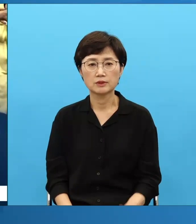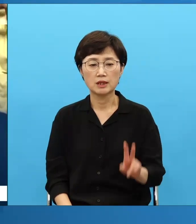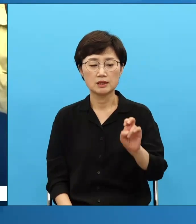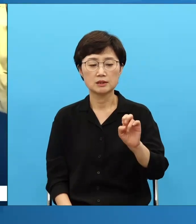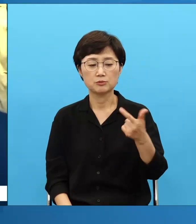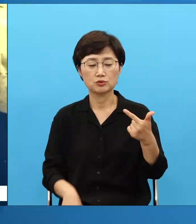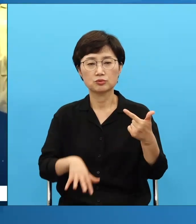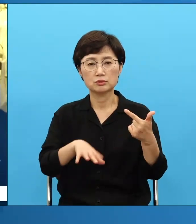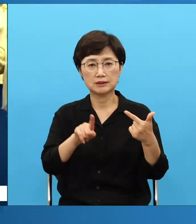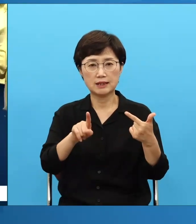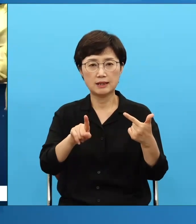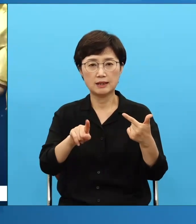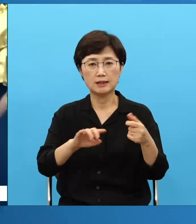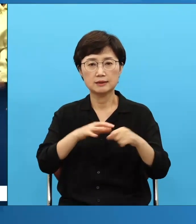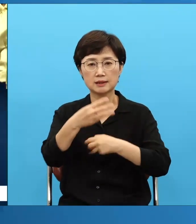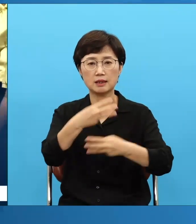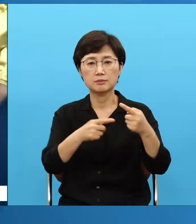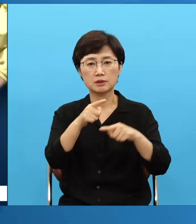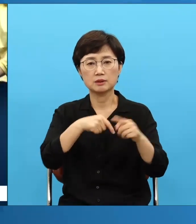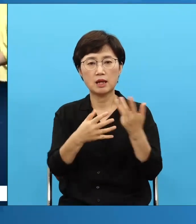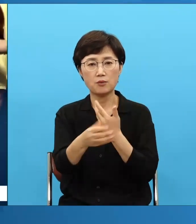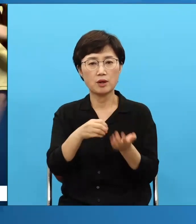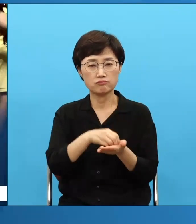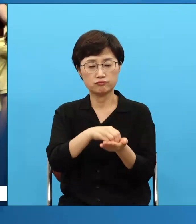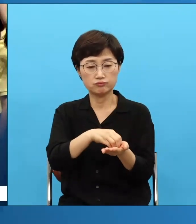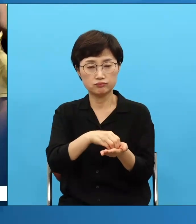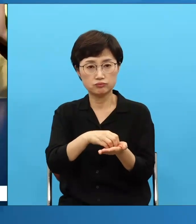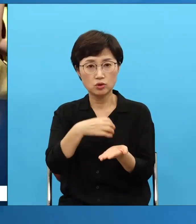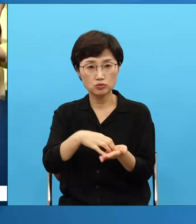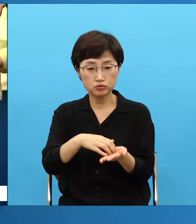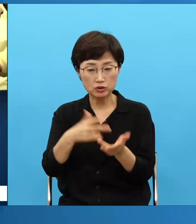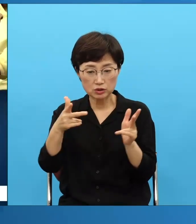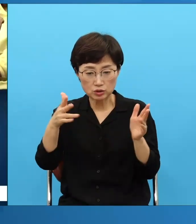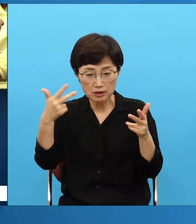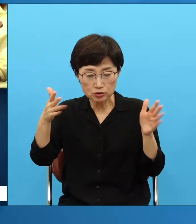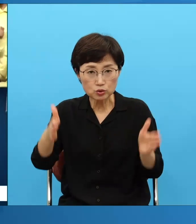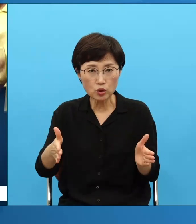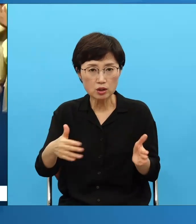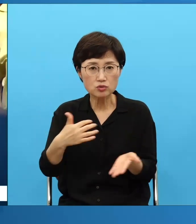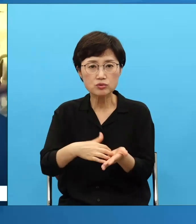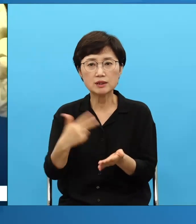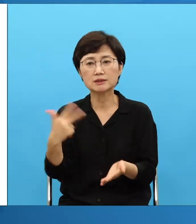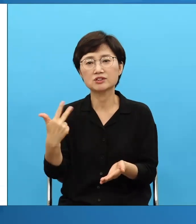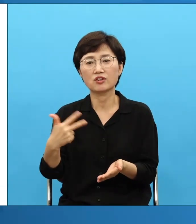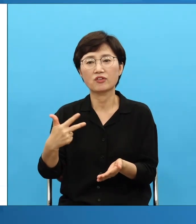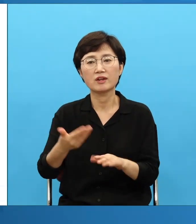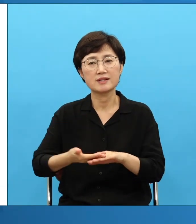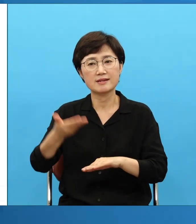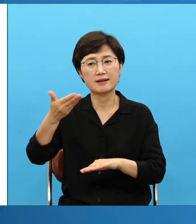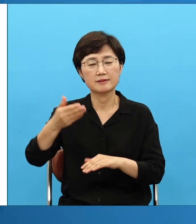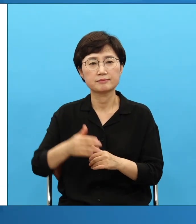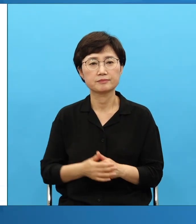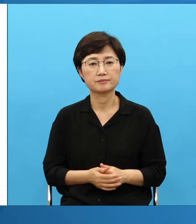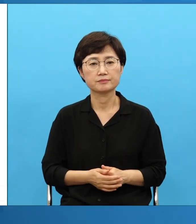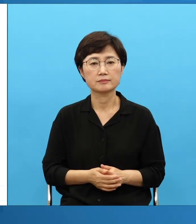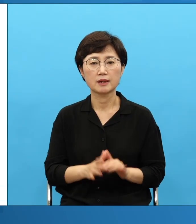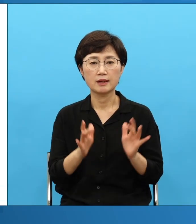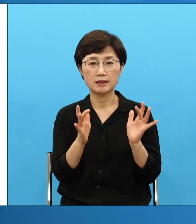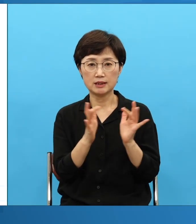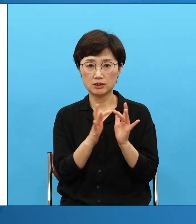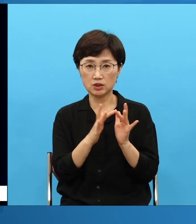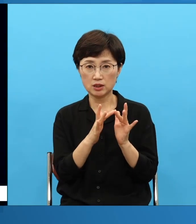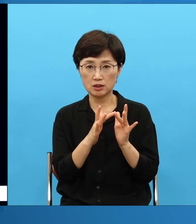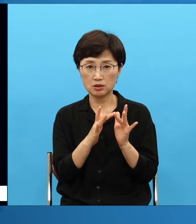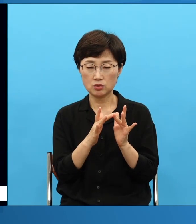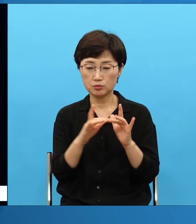제26차 2023 세계 랩넌트 대회 등록자 수가 한 주 만에 7,000명을 넘어섰습니다. 위아.kr 또는